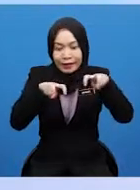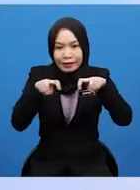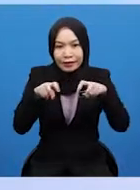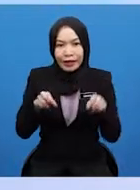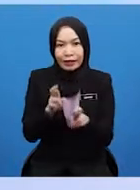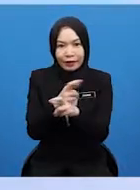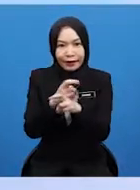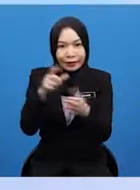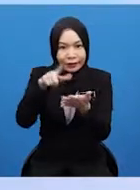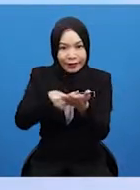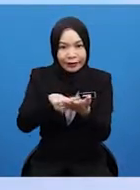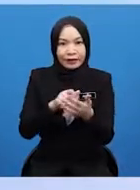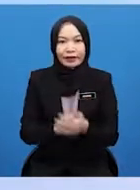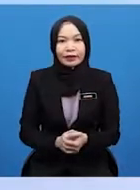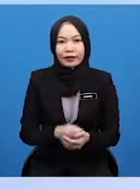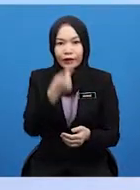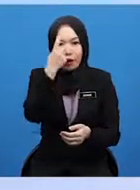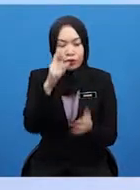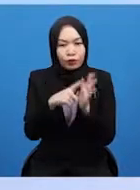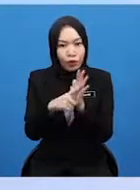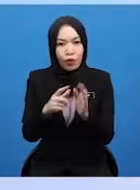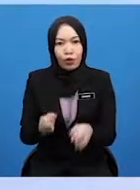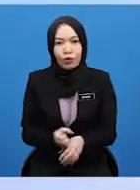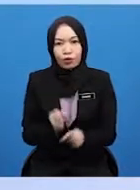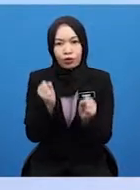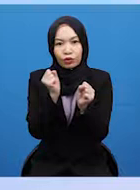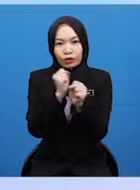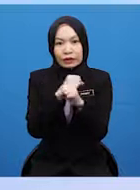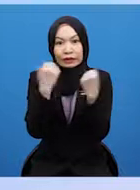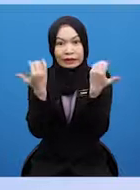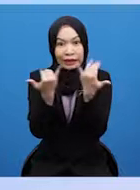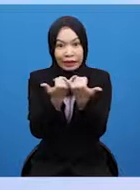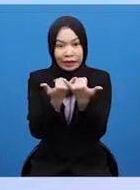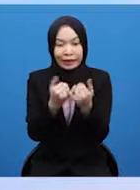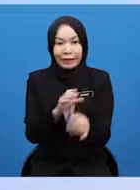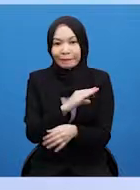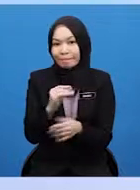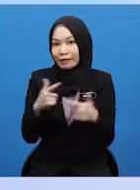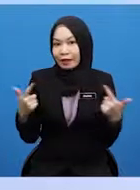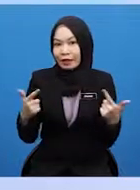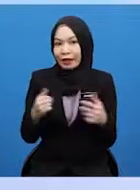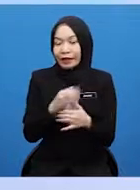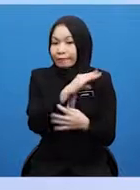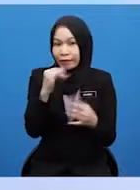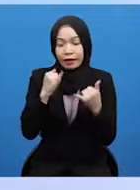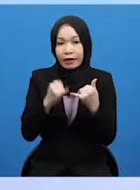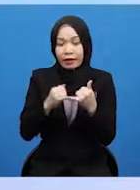dalam beberapa susunan reka letak, dan akhirnya kita akan dapat memilih satu reka letak yang terbaik.